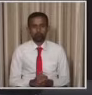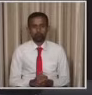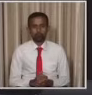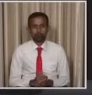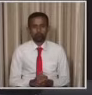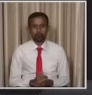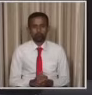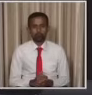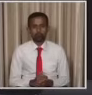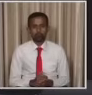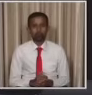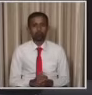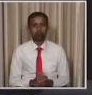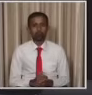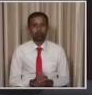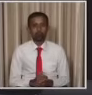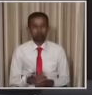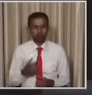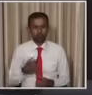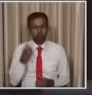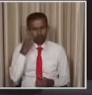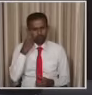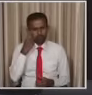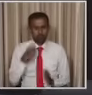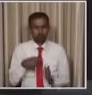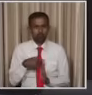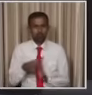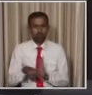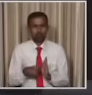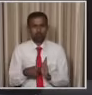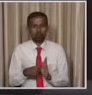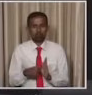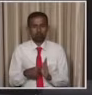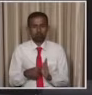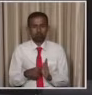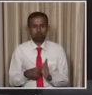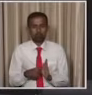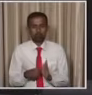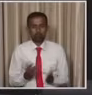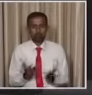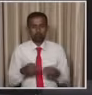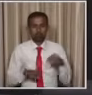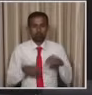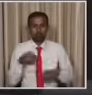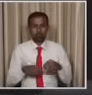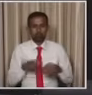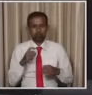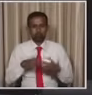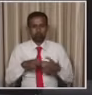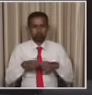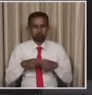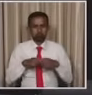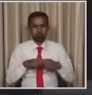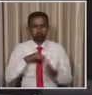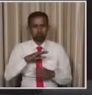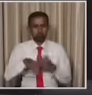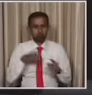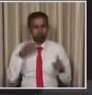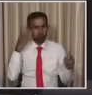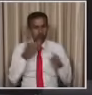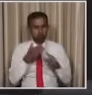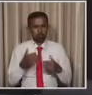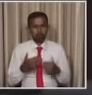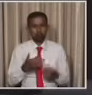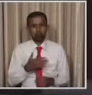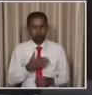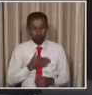ඒ වගේම මම හිතනවා අපේ රටේ ඇති වෙලා තිබෙන දේශපාලන තත්ත්වයේ පිළිබඳව මගේ